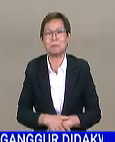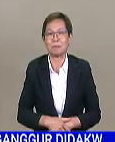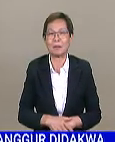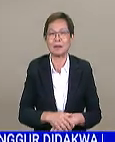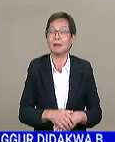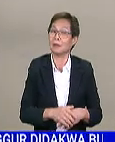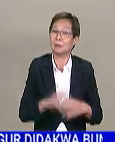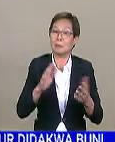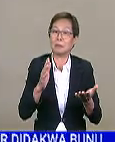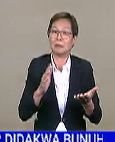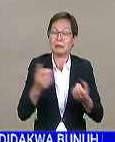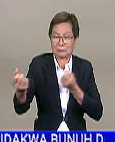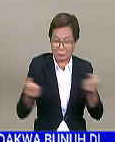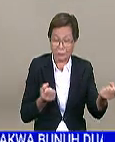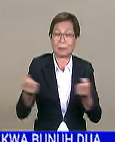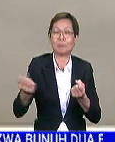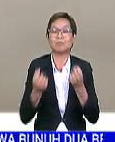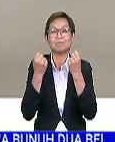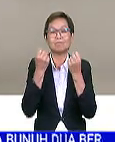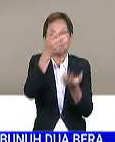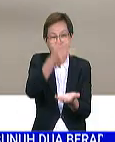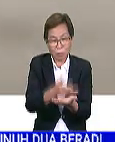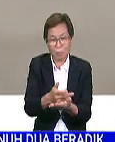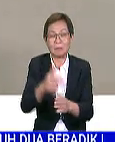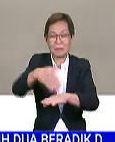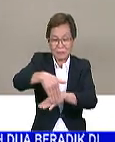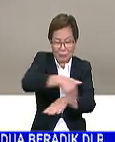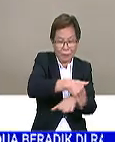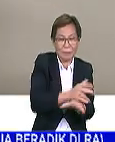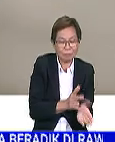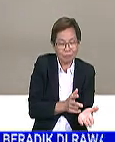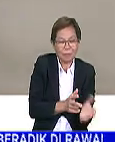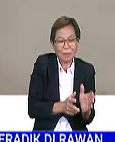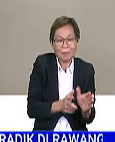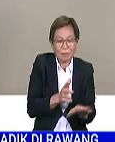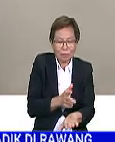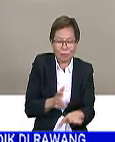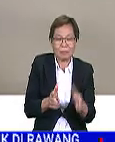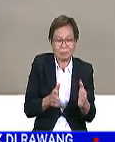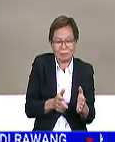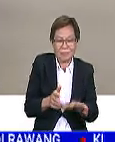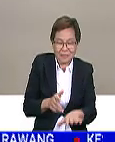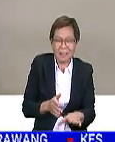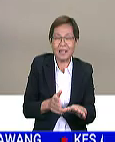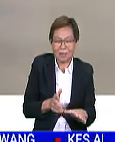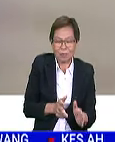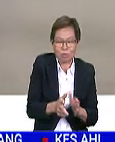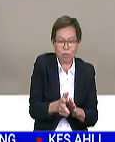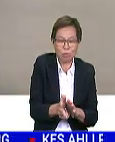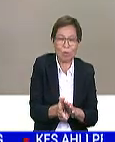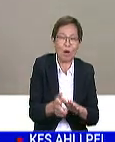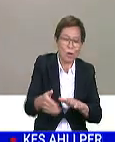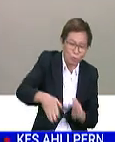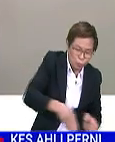Ya, perkara itu menyebabkan kereta yang diparkir di tepi jalan bergerak masuk ke sungai dan tenggelam. Namun tiada